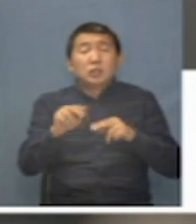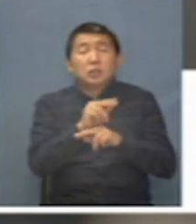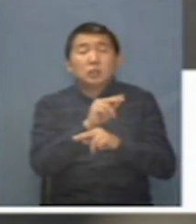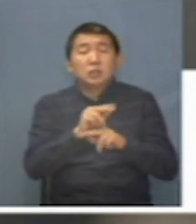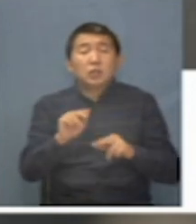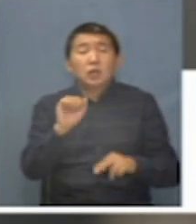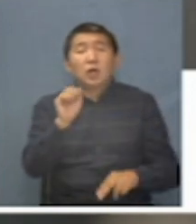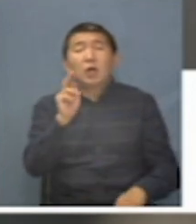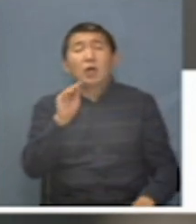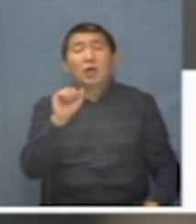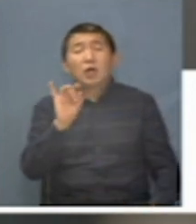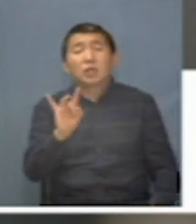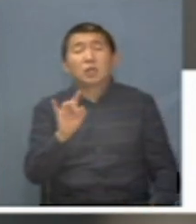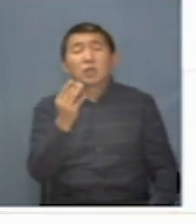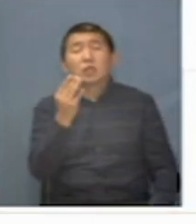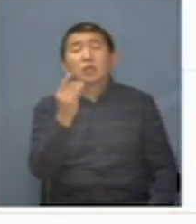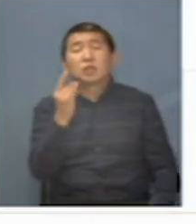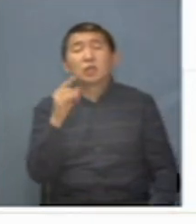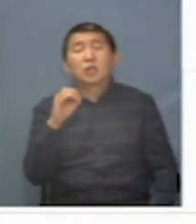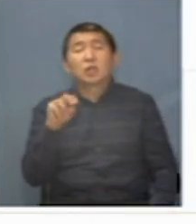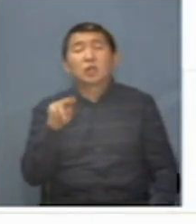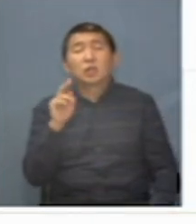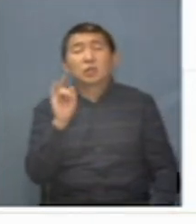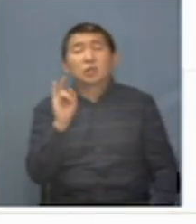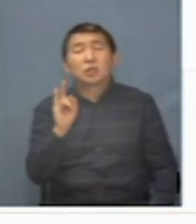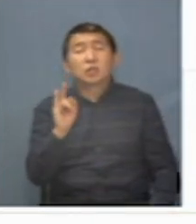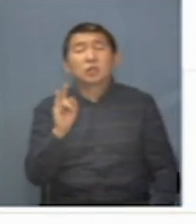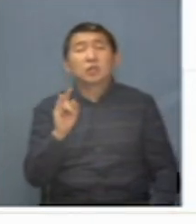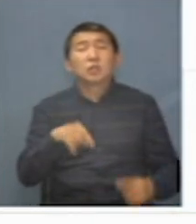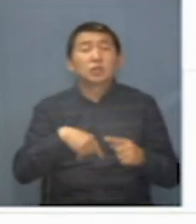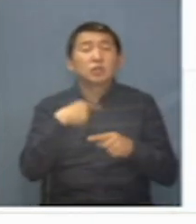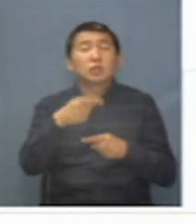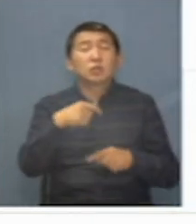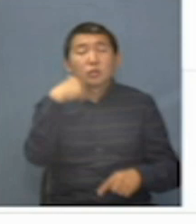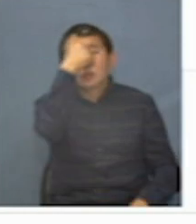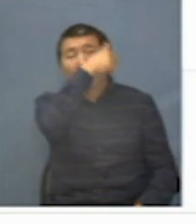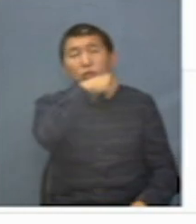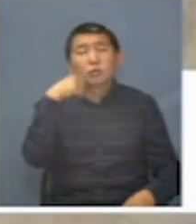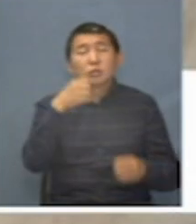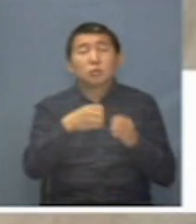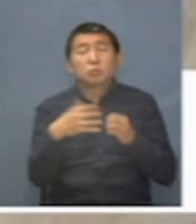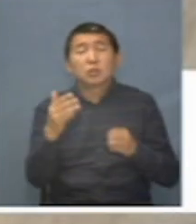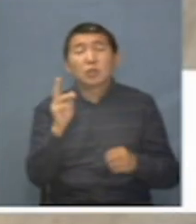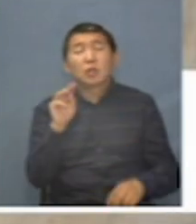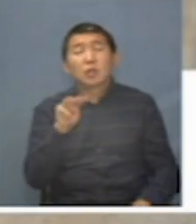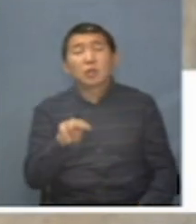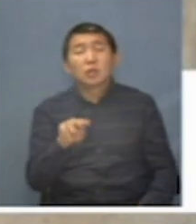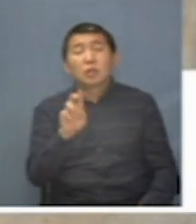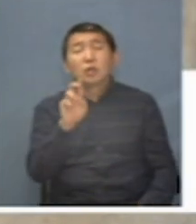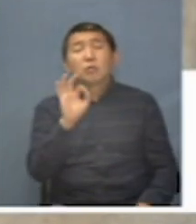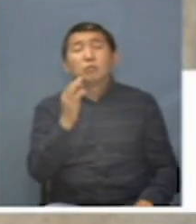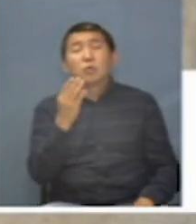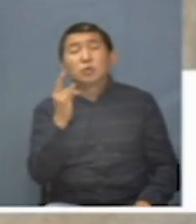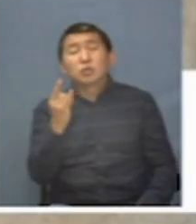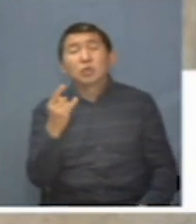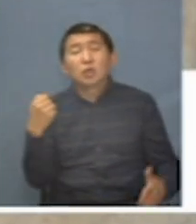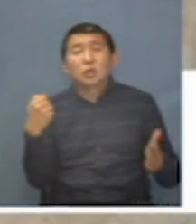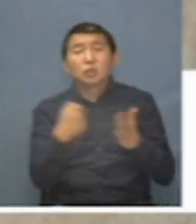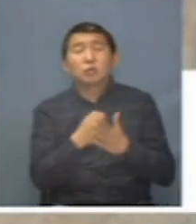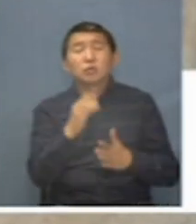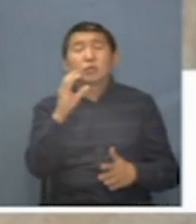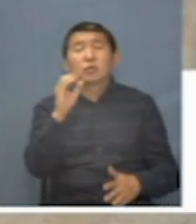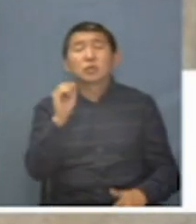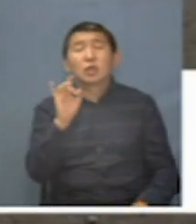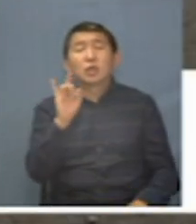дороги Ахжар-Шелекте. В следующем году будет отремонтировано 15 километров дорог от села Боша до поворота на село